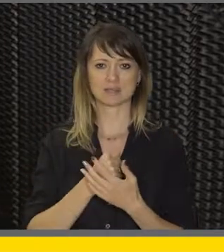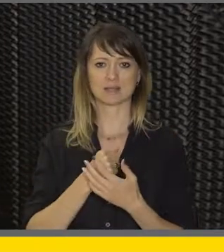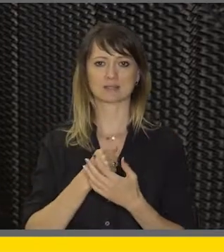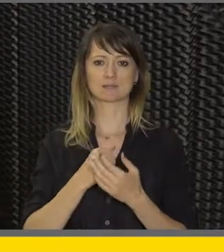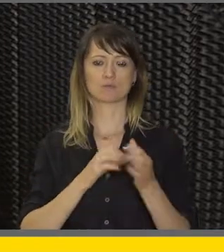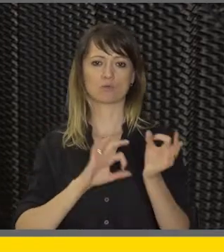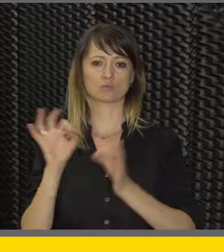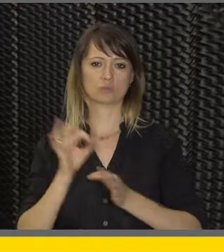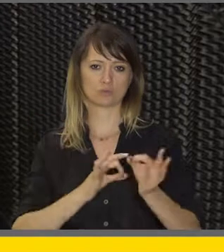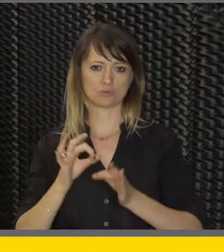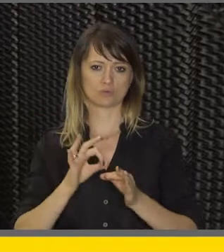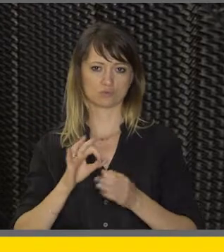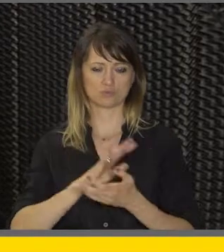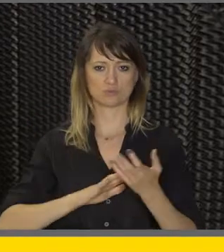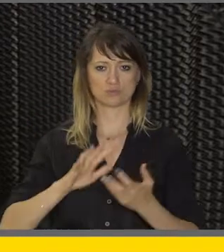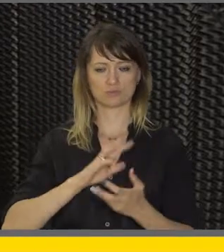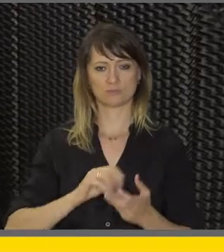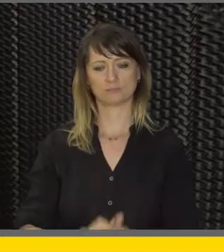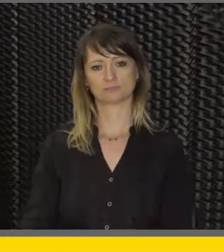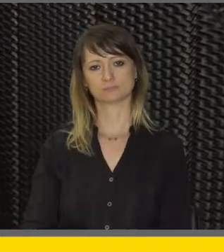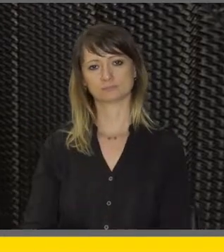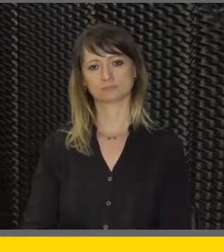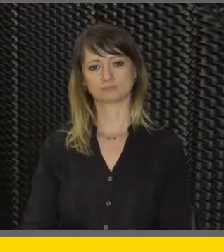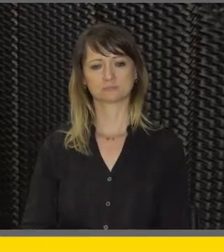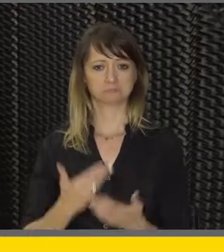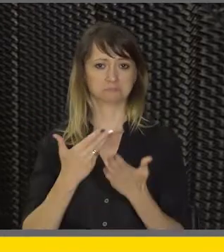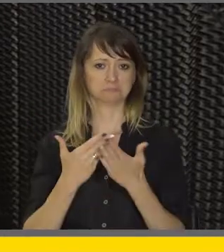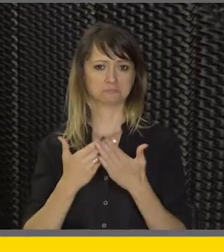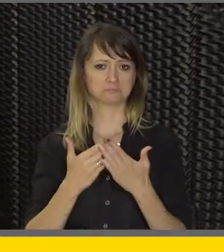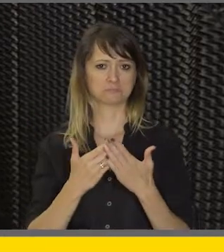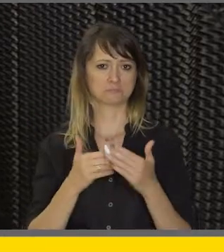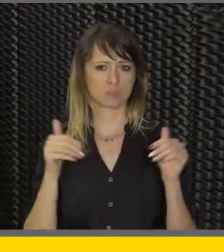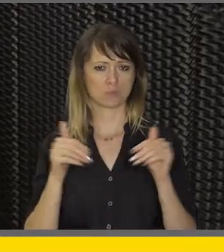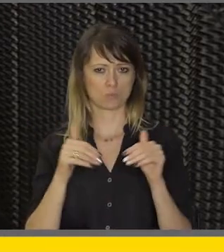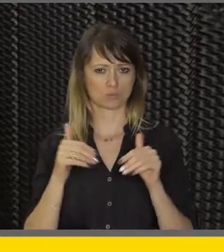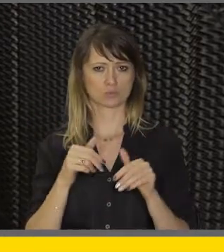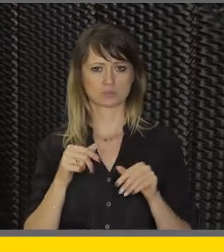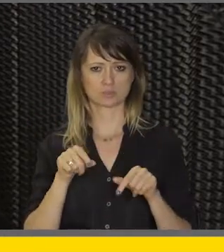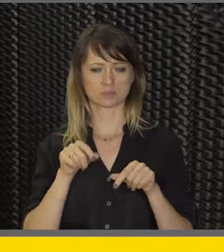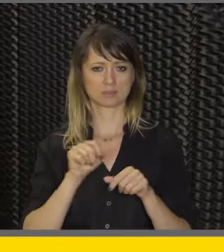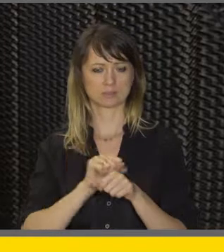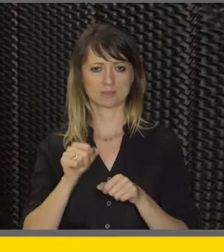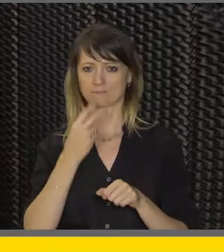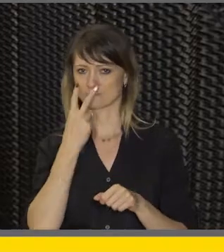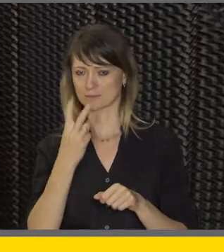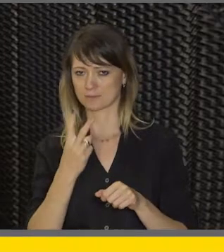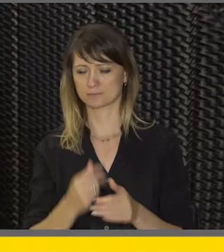presji na środowisko. Tak można ją w tym momencie postrzegać, do tego ona jest jakby stworzona. Co